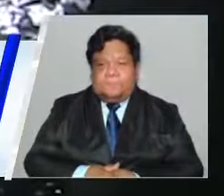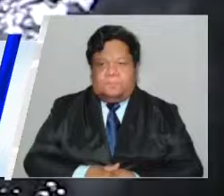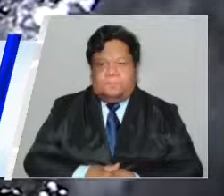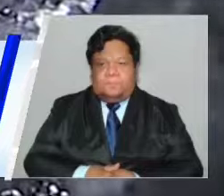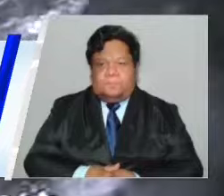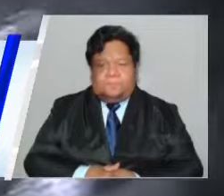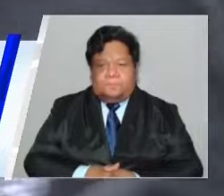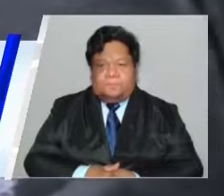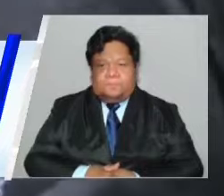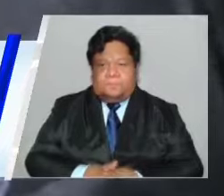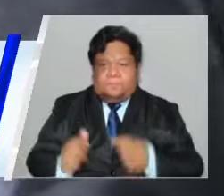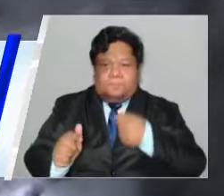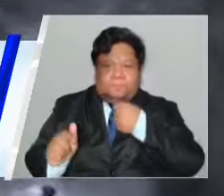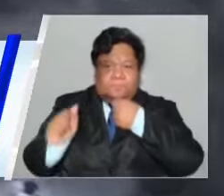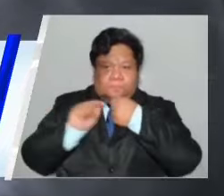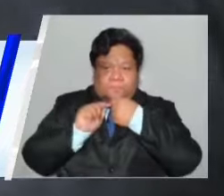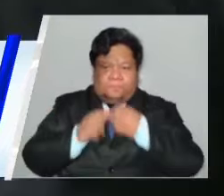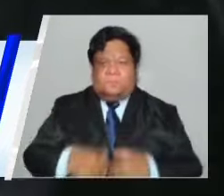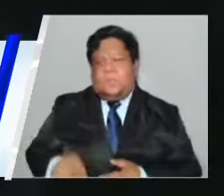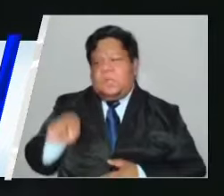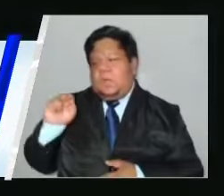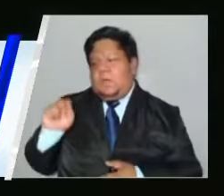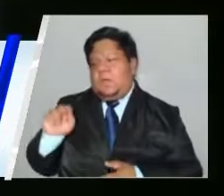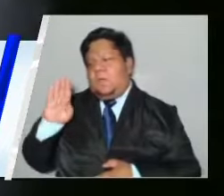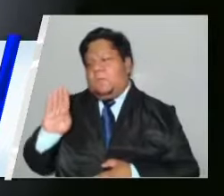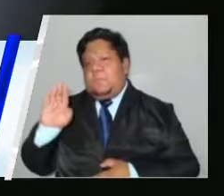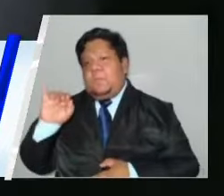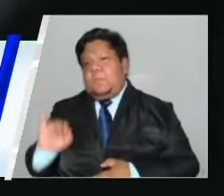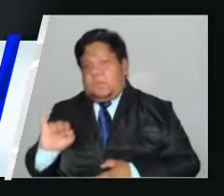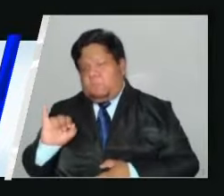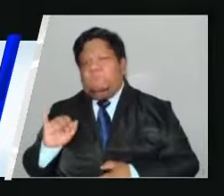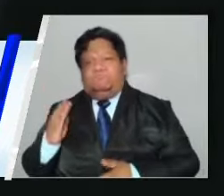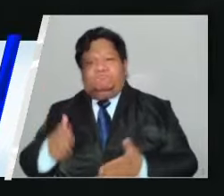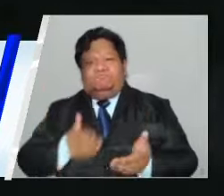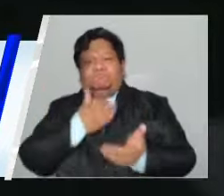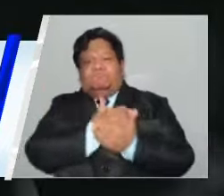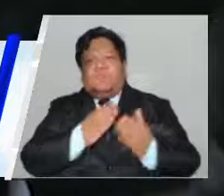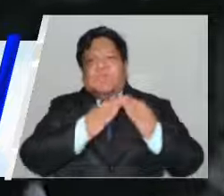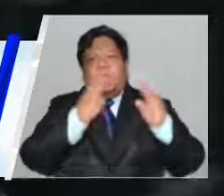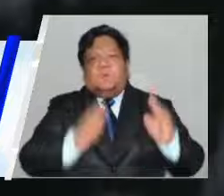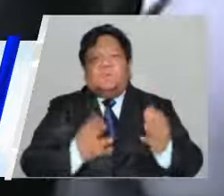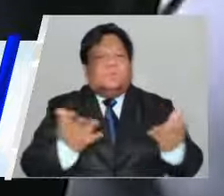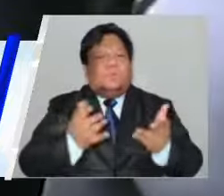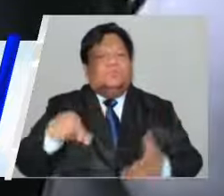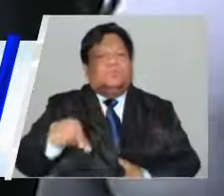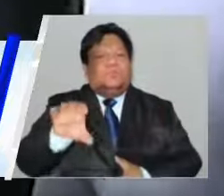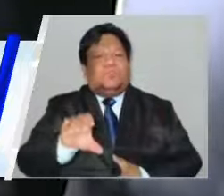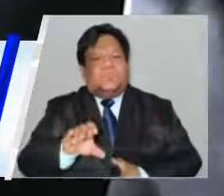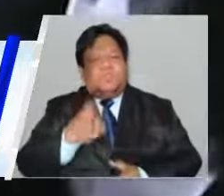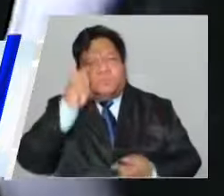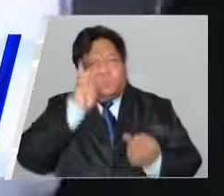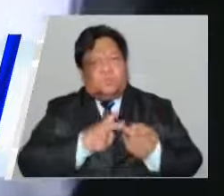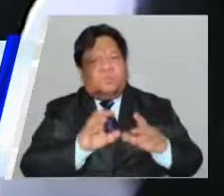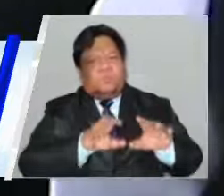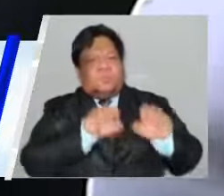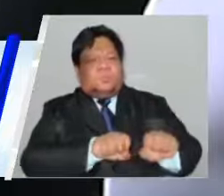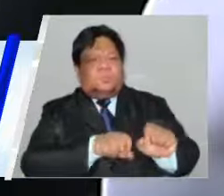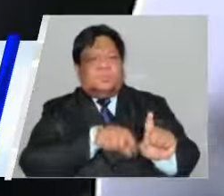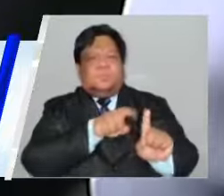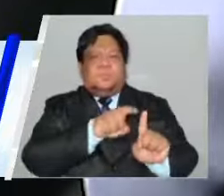Sinadya ng NBI Organized and Transnational Crime Division ang isang bahay sa Quezon City para arestuin ang kanilang target, 36-anyos